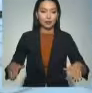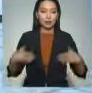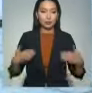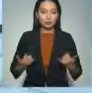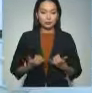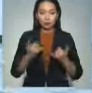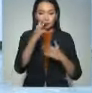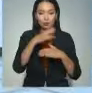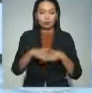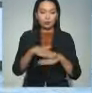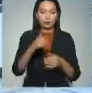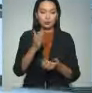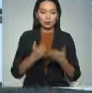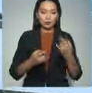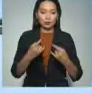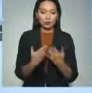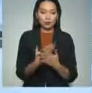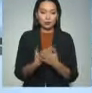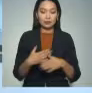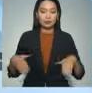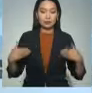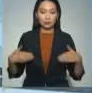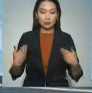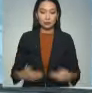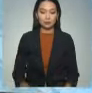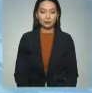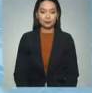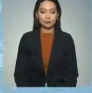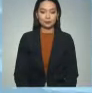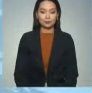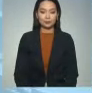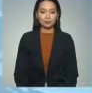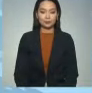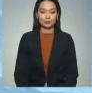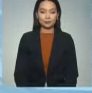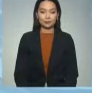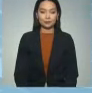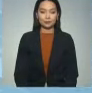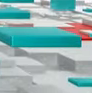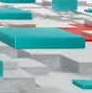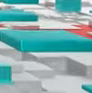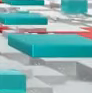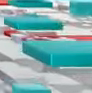Қайырлы эфирде Астана Таймс, студияда Минаш Мамрат, сурдоудармада Айдан Өтегенова. Бүгін көретіндеріңіз.